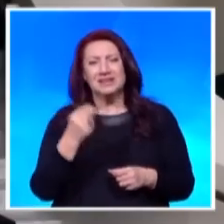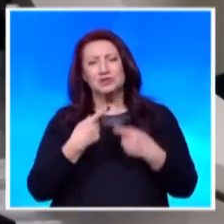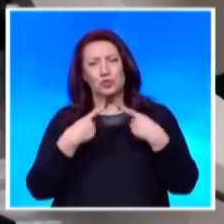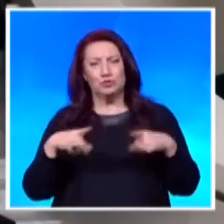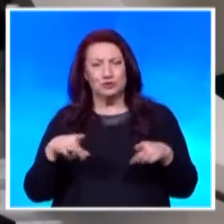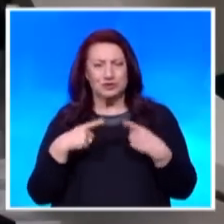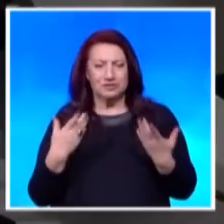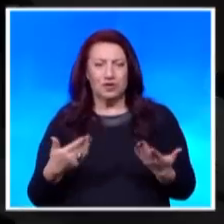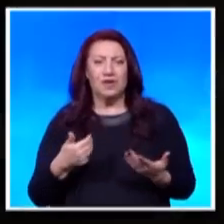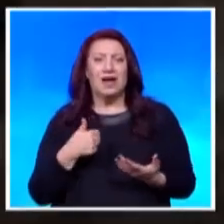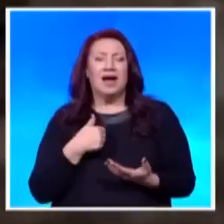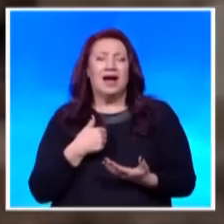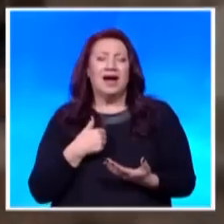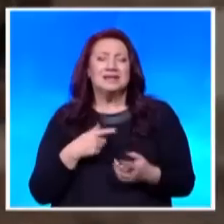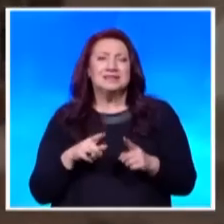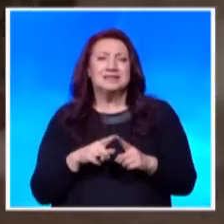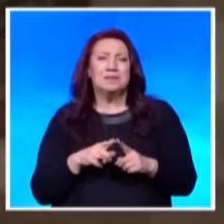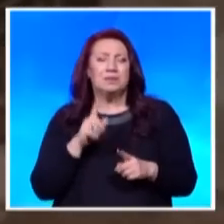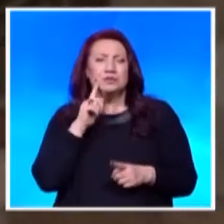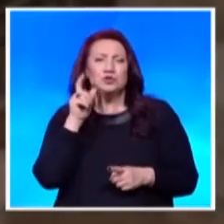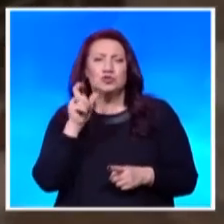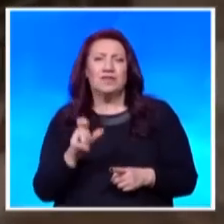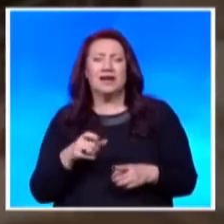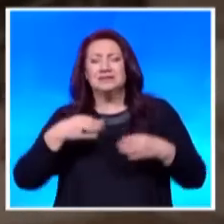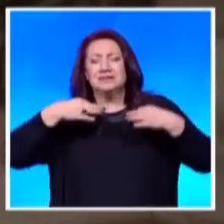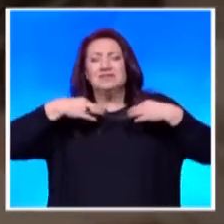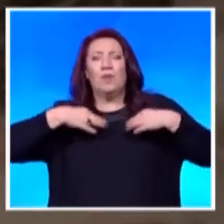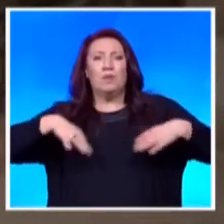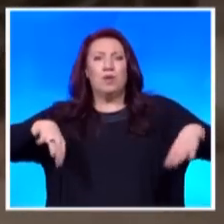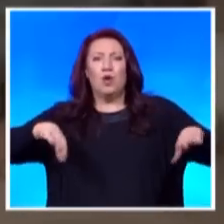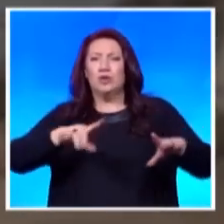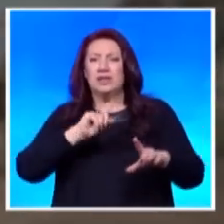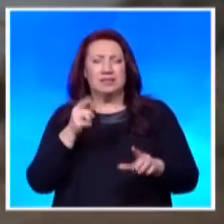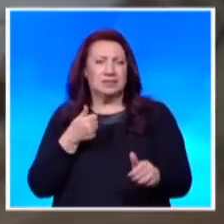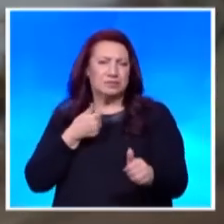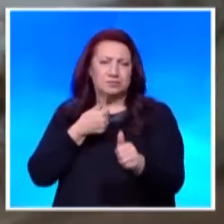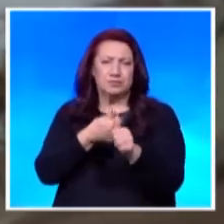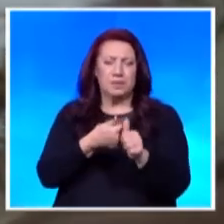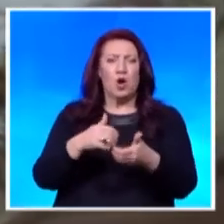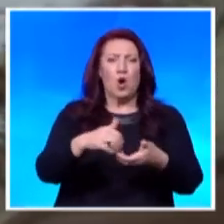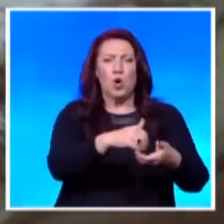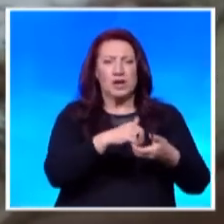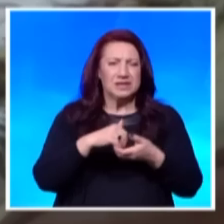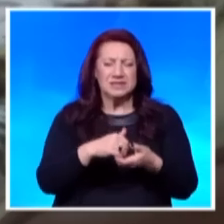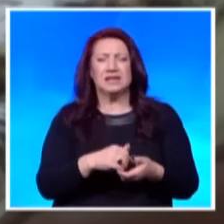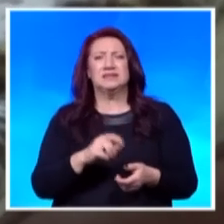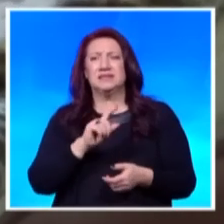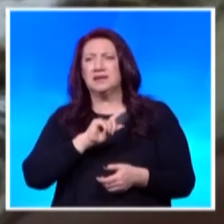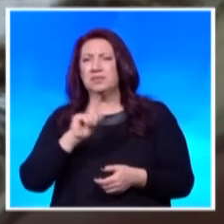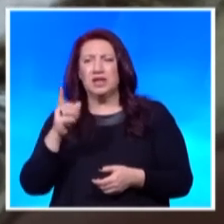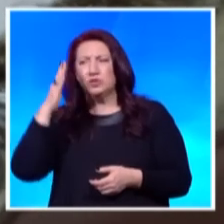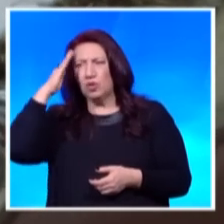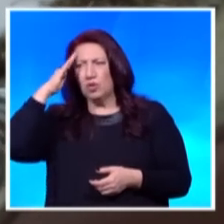една единица, която не принадлежи на нищо. Не принадлежи на организация, нито дори на нация, дори